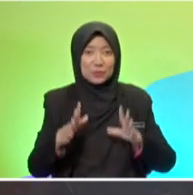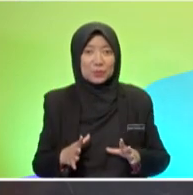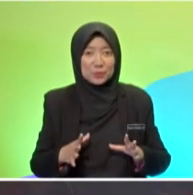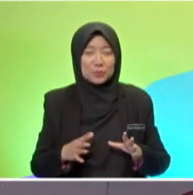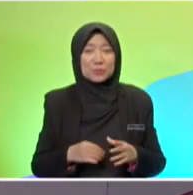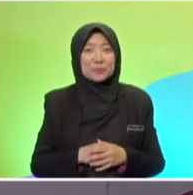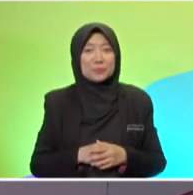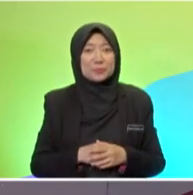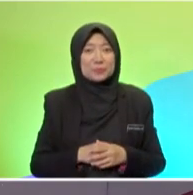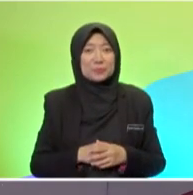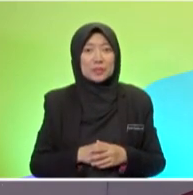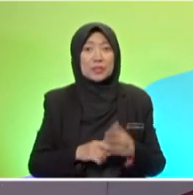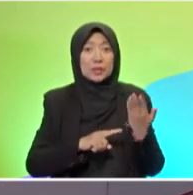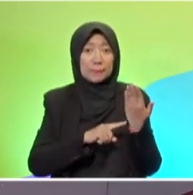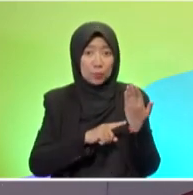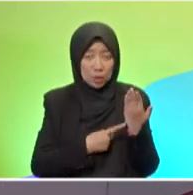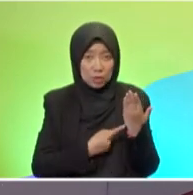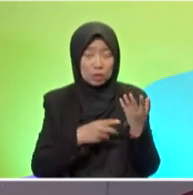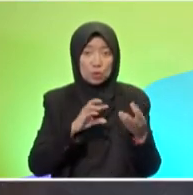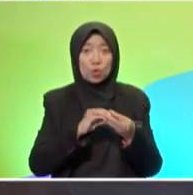Kita mulakan dengan nombor satu.